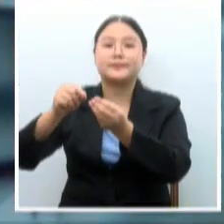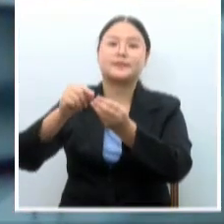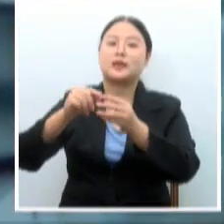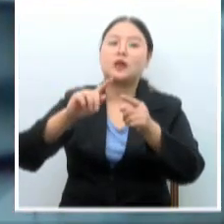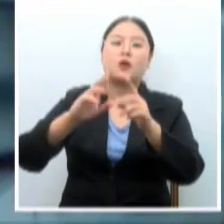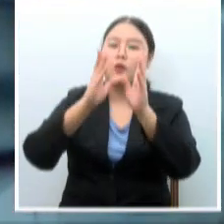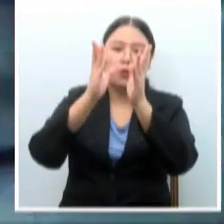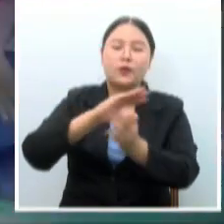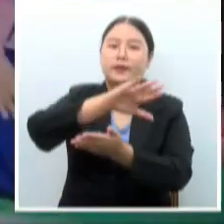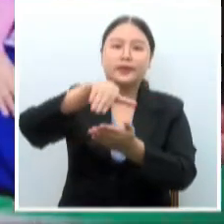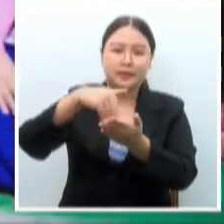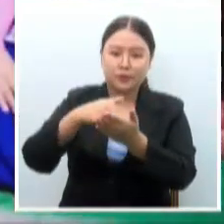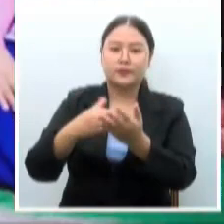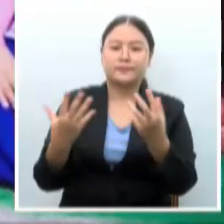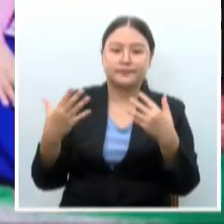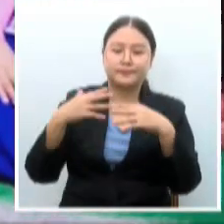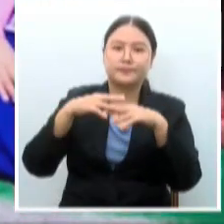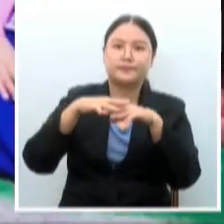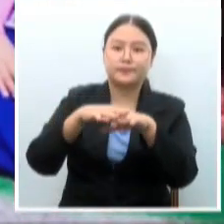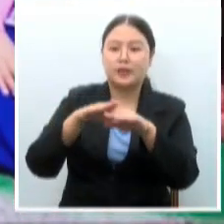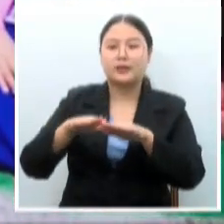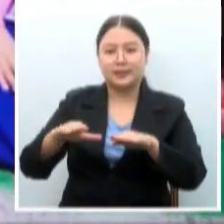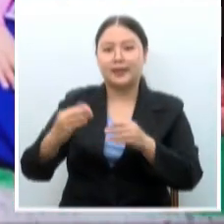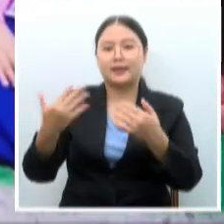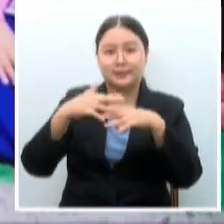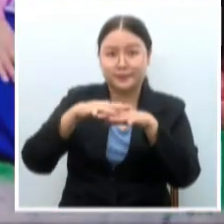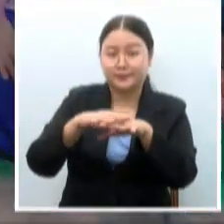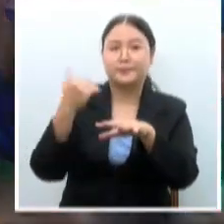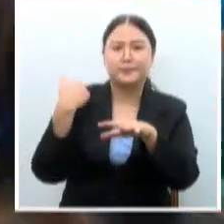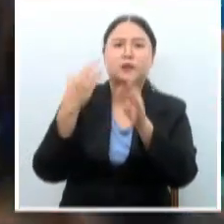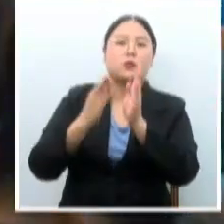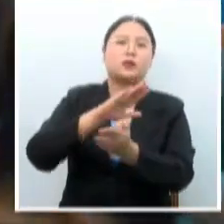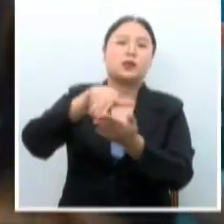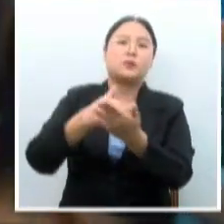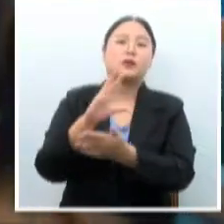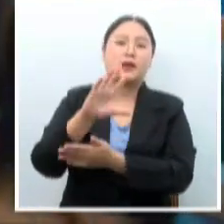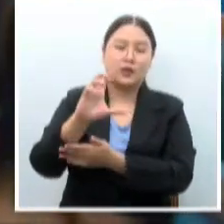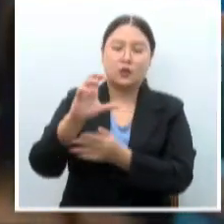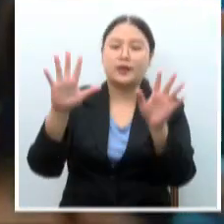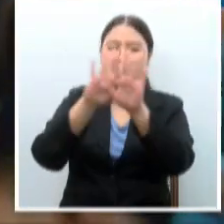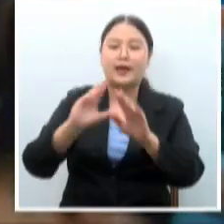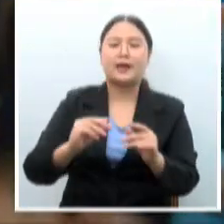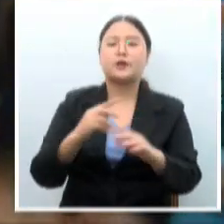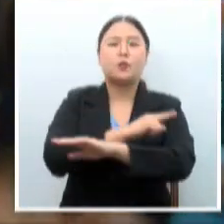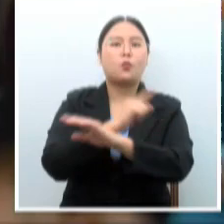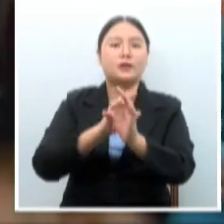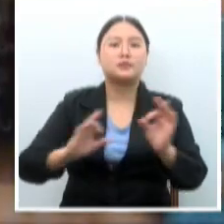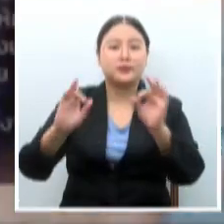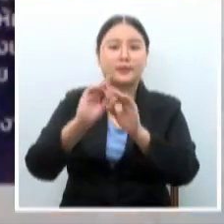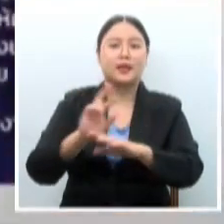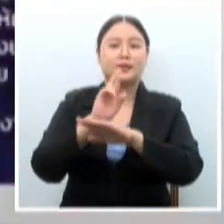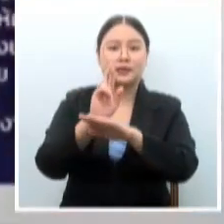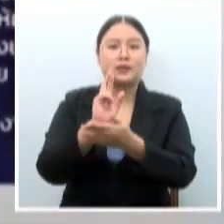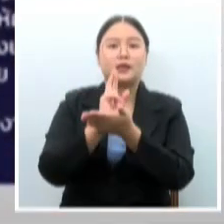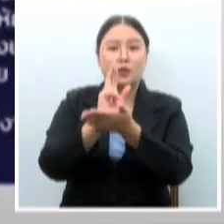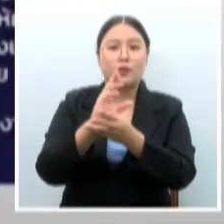คลากรทางการศึกษาและนักเรียนเข้าร่วมงานกว่า500คนวันเกียรติยศเป็นผลที่เกิดจากการขับเคลื่อนนโยบายและจุ